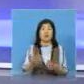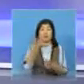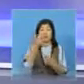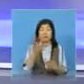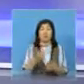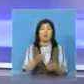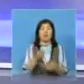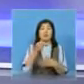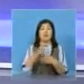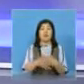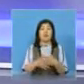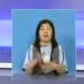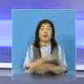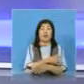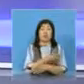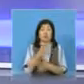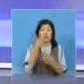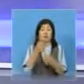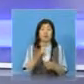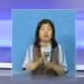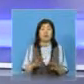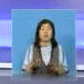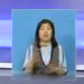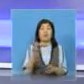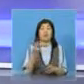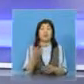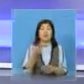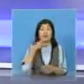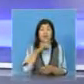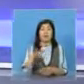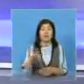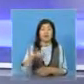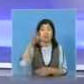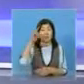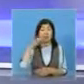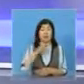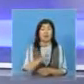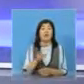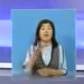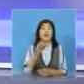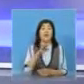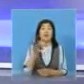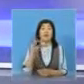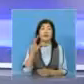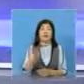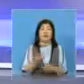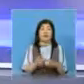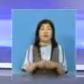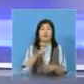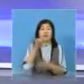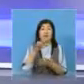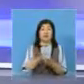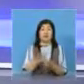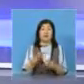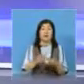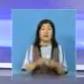службе центральных коммуникаций сообщил министр национальной экономики Республики Казахстан Руслан Даленов. Это один из тех вопросов, на котором